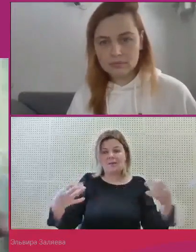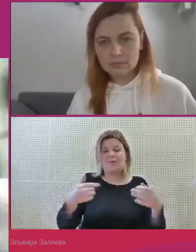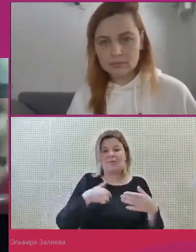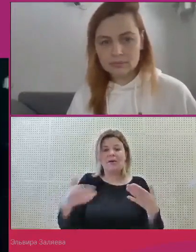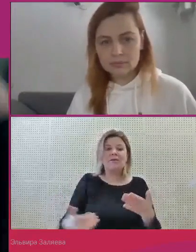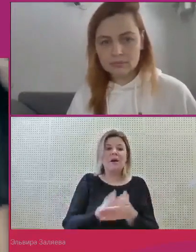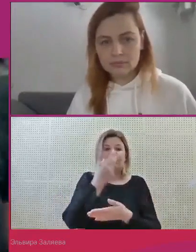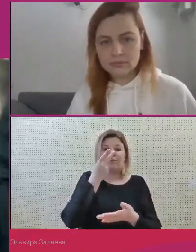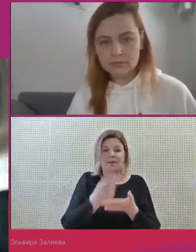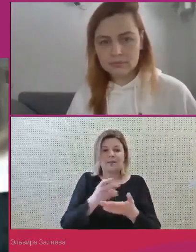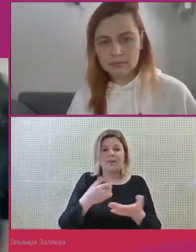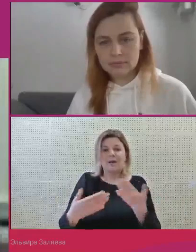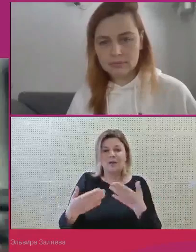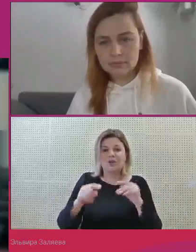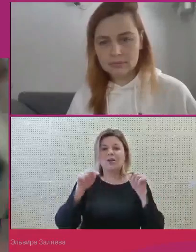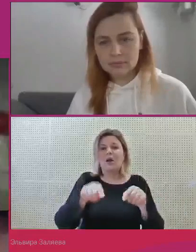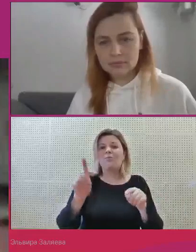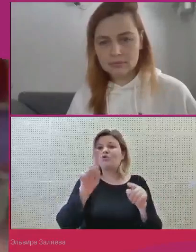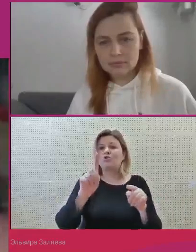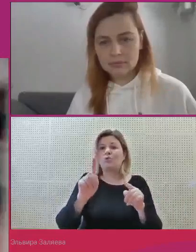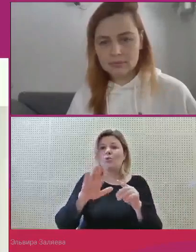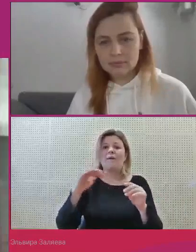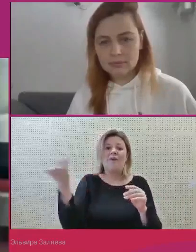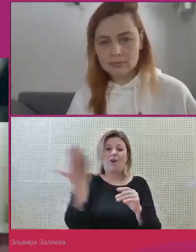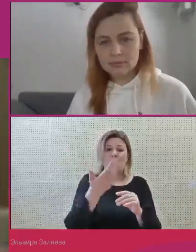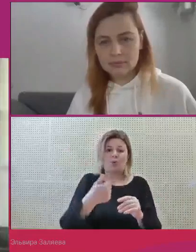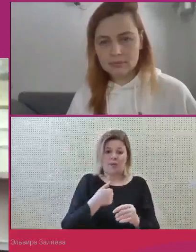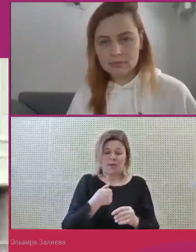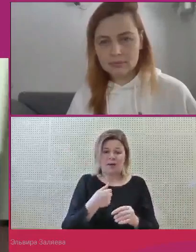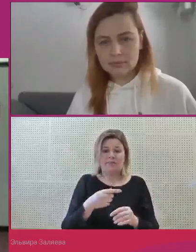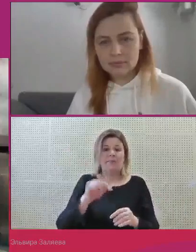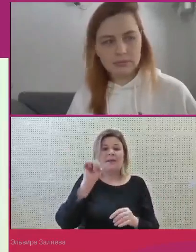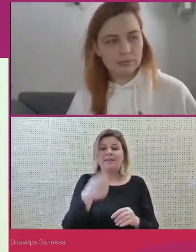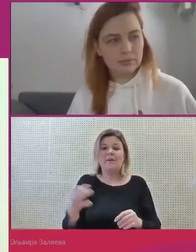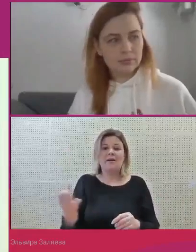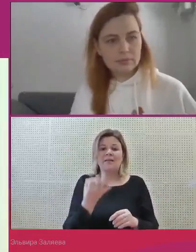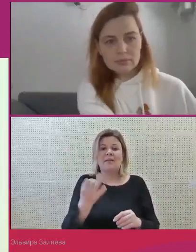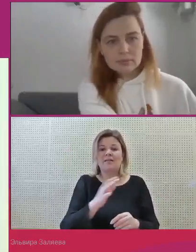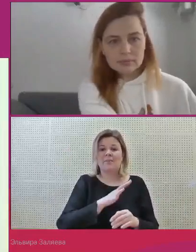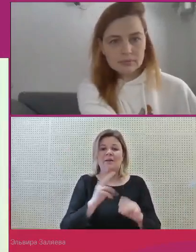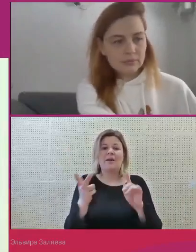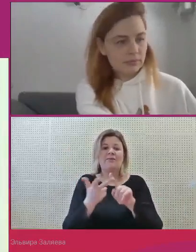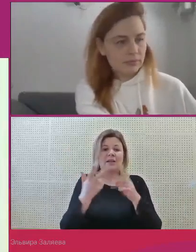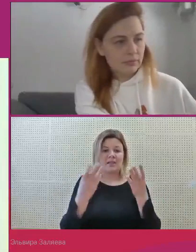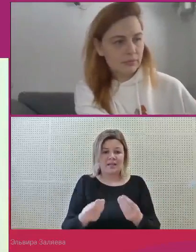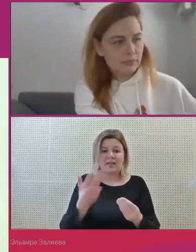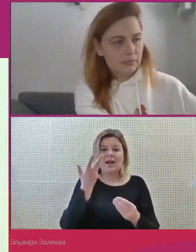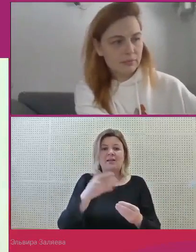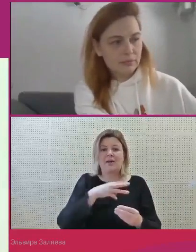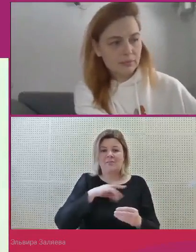Самое интересное – это была как раз-таки в 3-й день, когда мы бегали с масками. Было интересно почувствовать себя